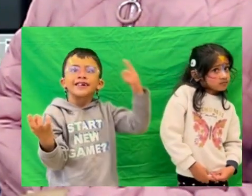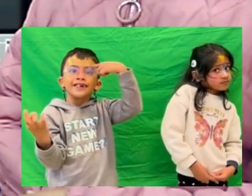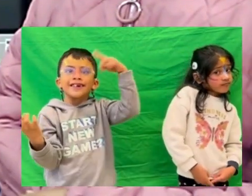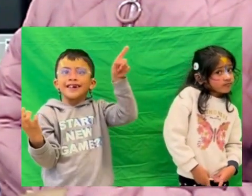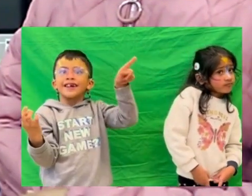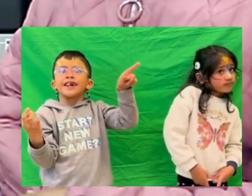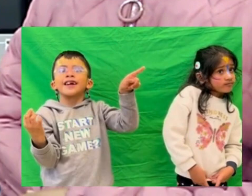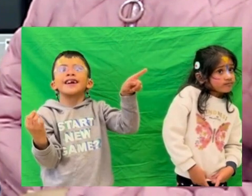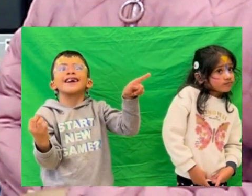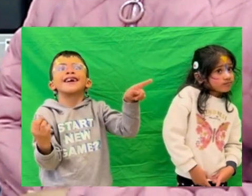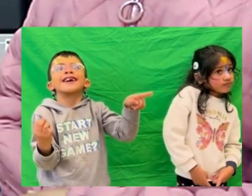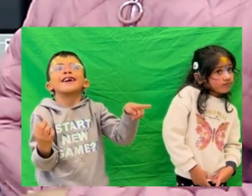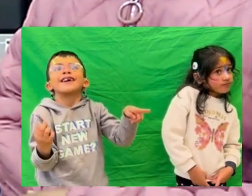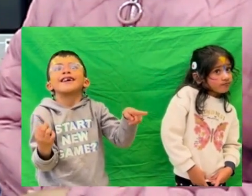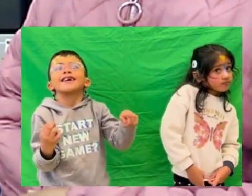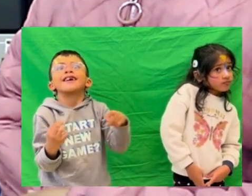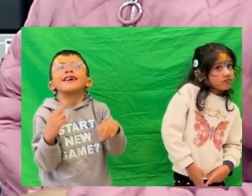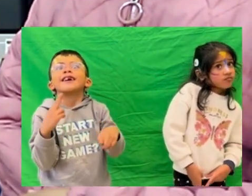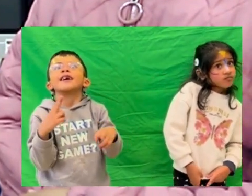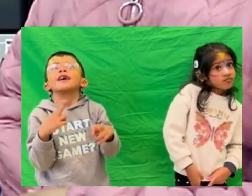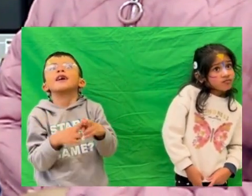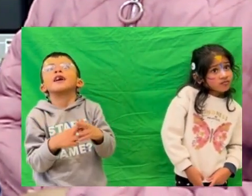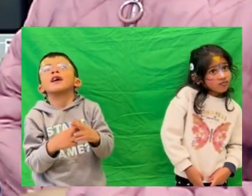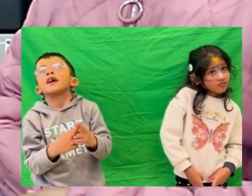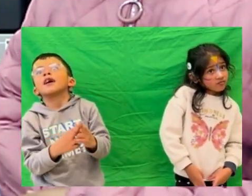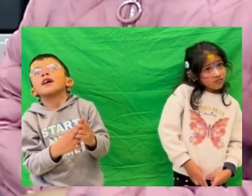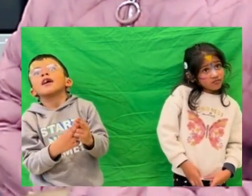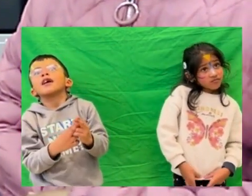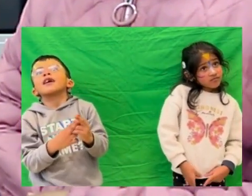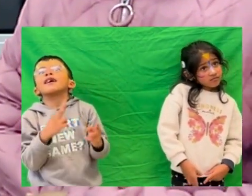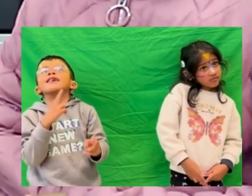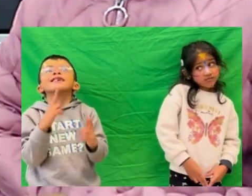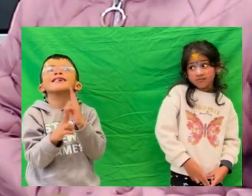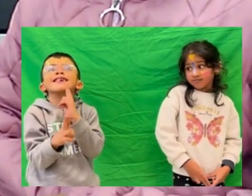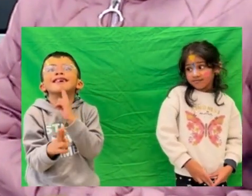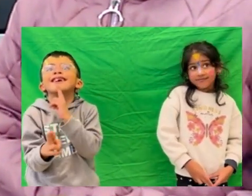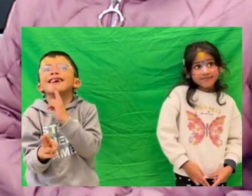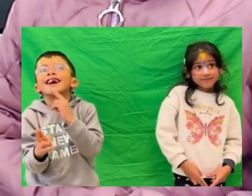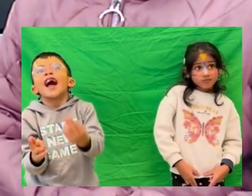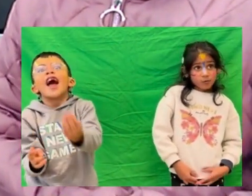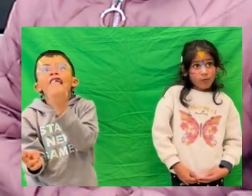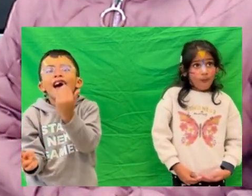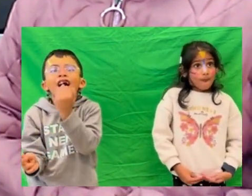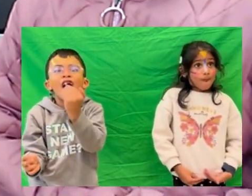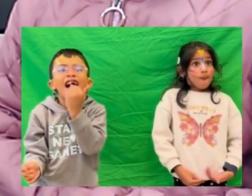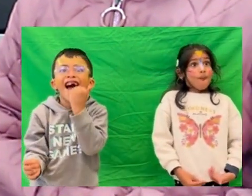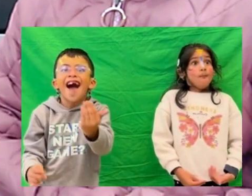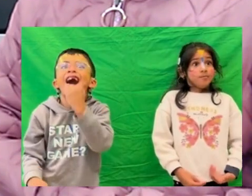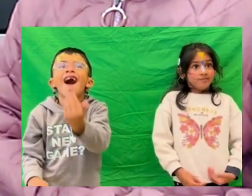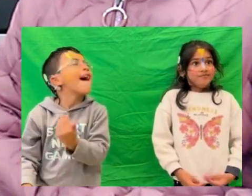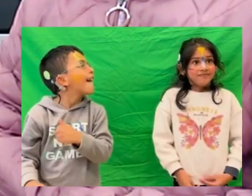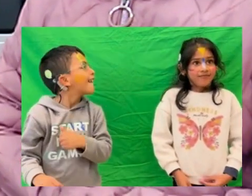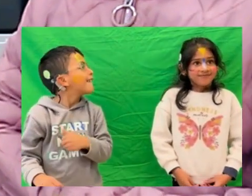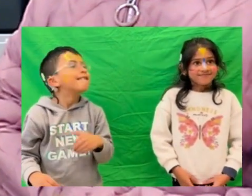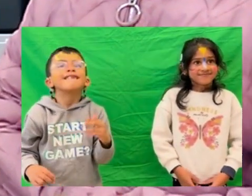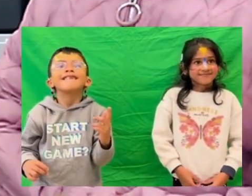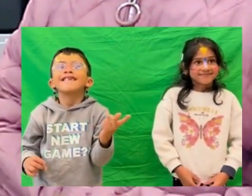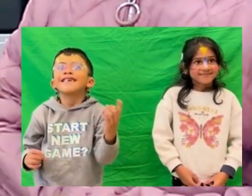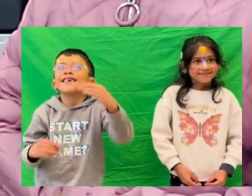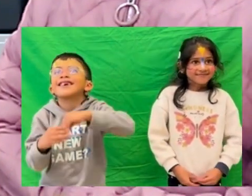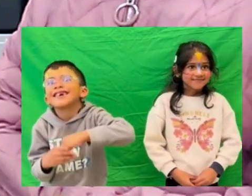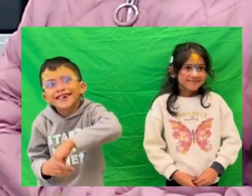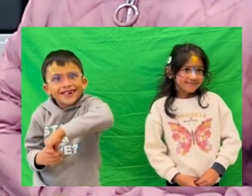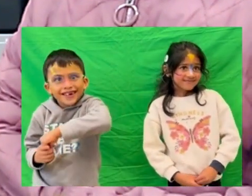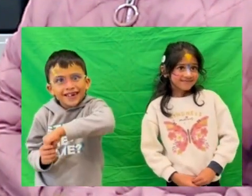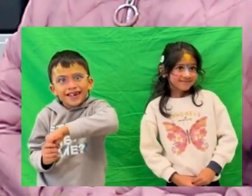Badakizu zer den, erantzun baldin badakizue, atariko kontzutzea gutxi, eta datorren astean,